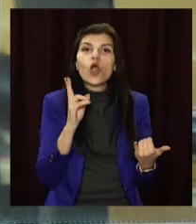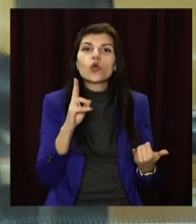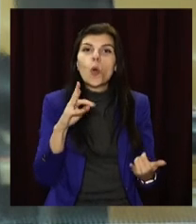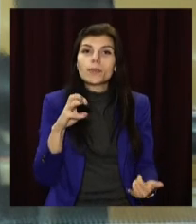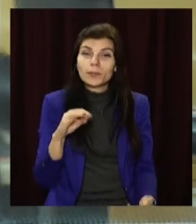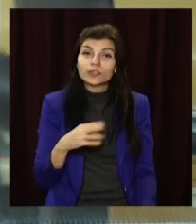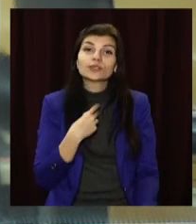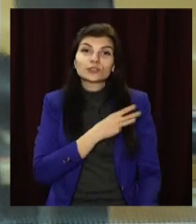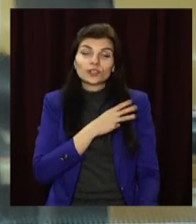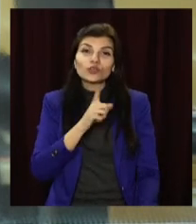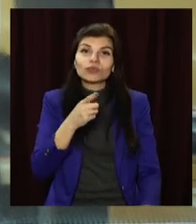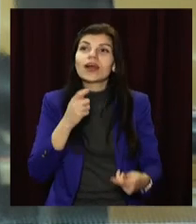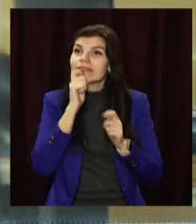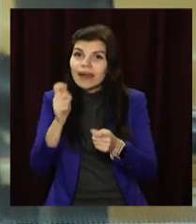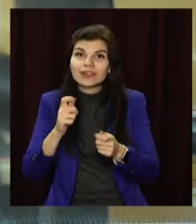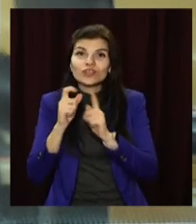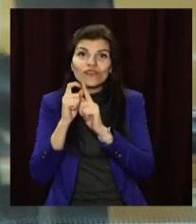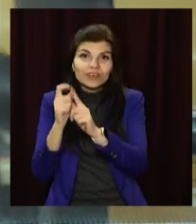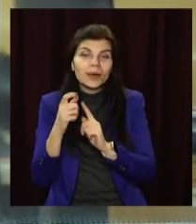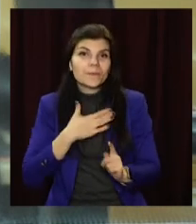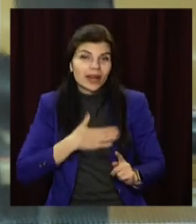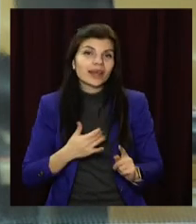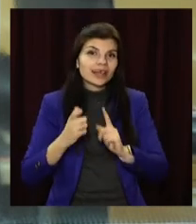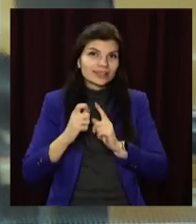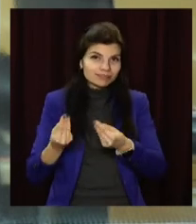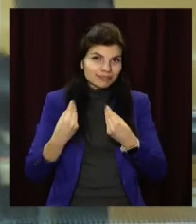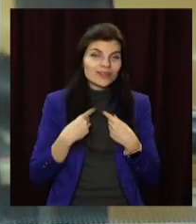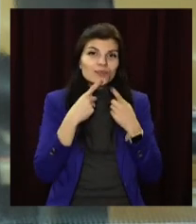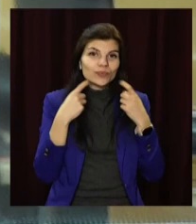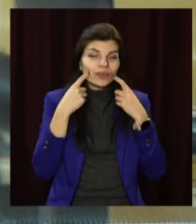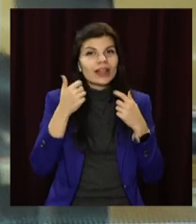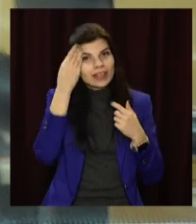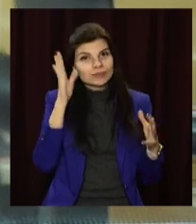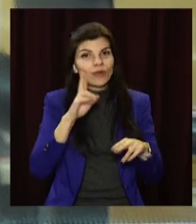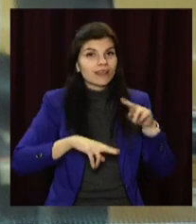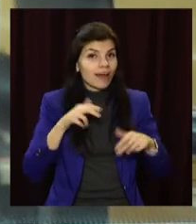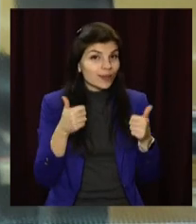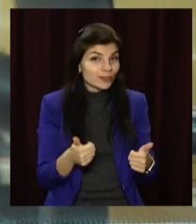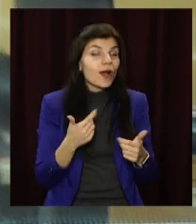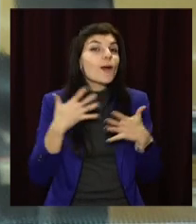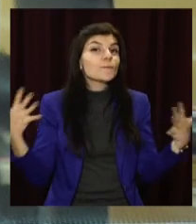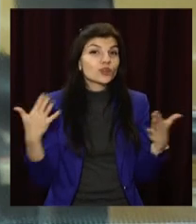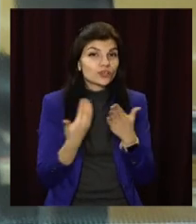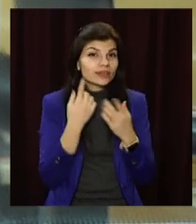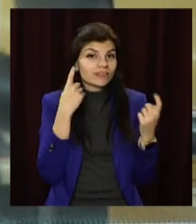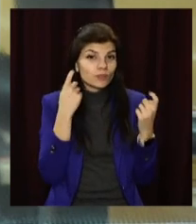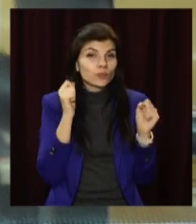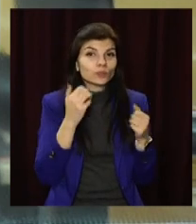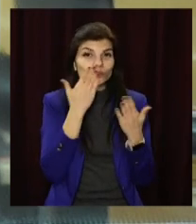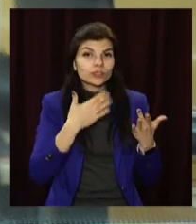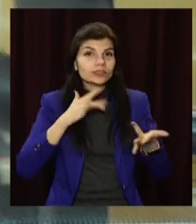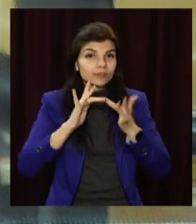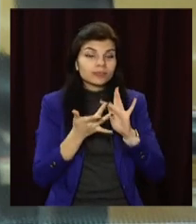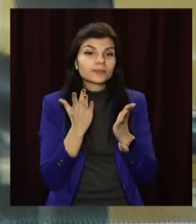бажаю дарувати та приймати компліменти і посмішки один від одного. Не забувайте і про гарний настрій. А більше інформації ви зможете прочитати на нашому